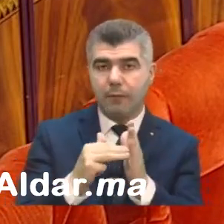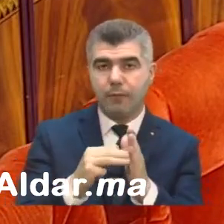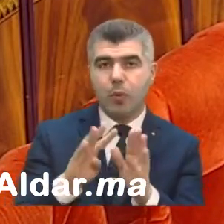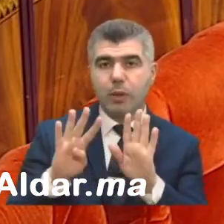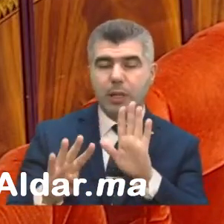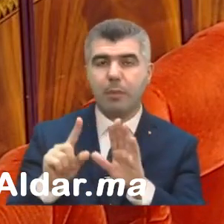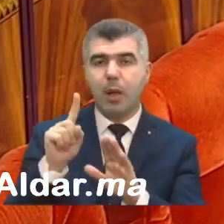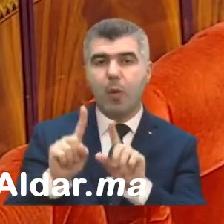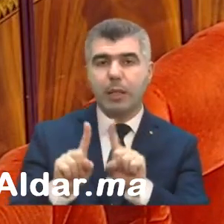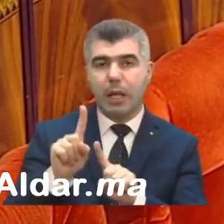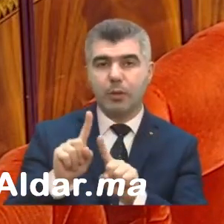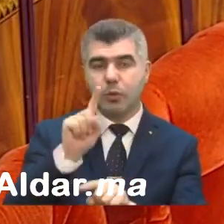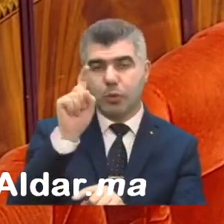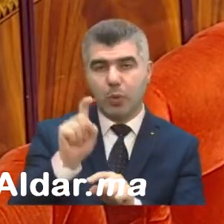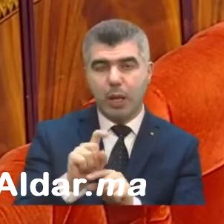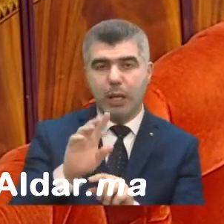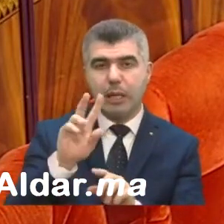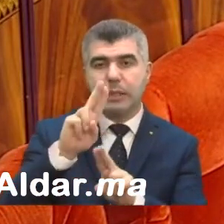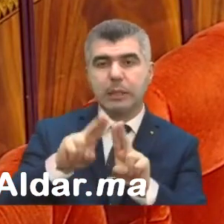22911 سؤال، جاوبت على